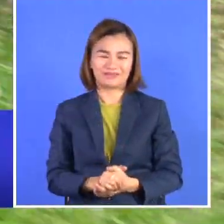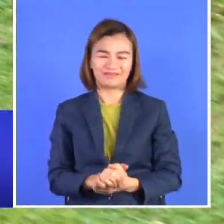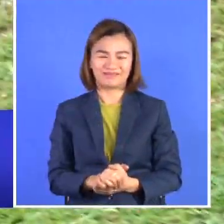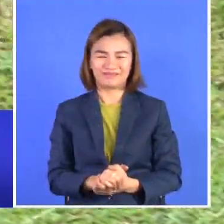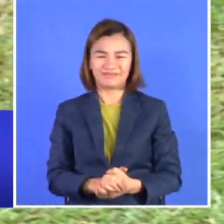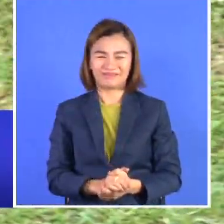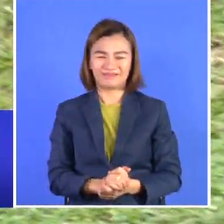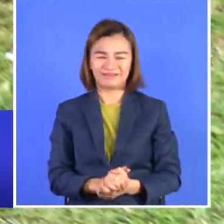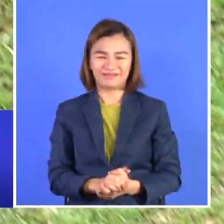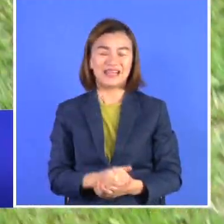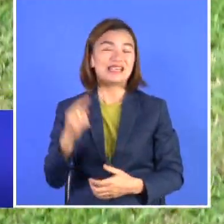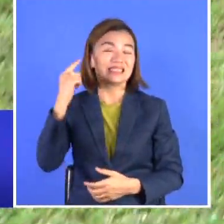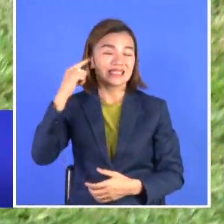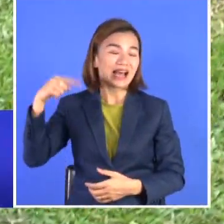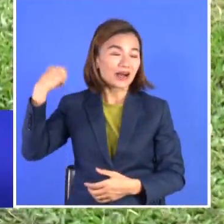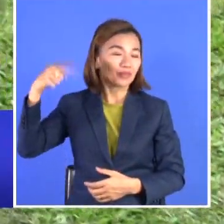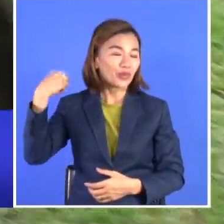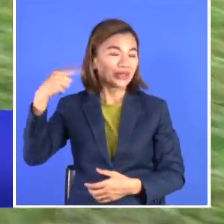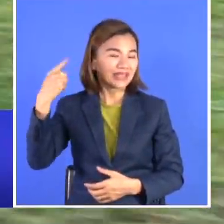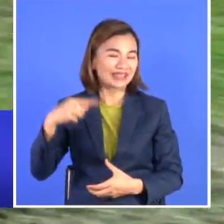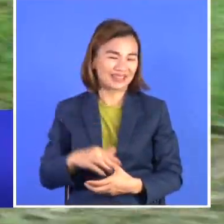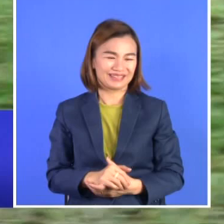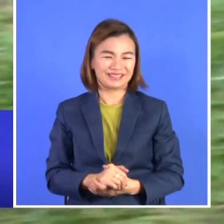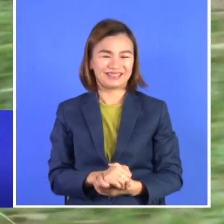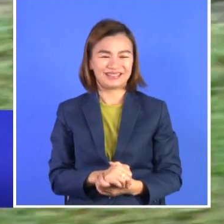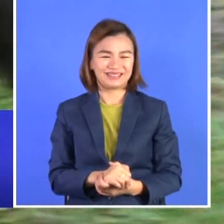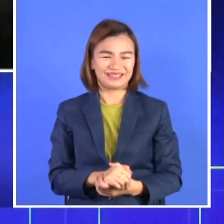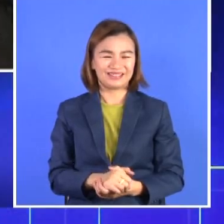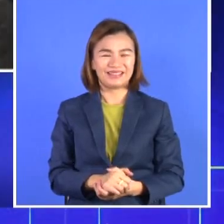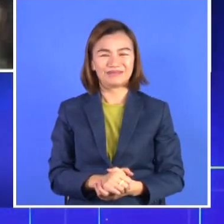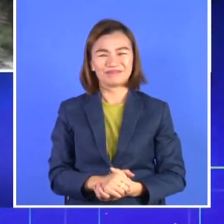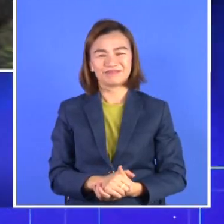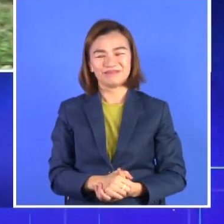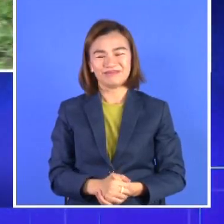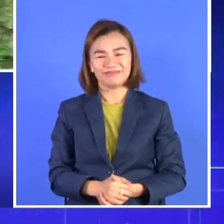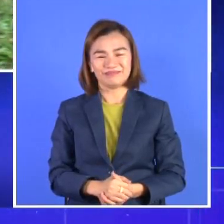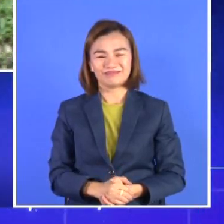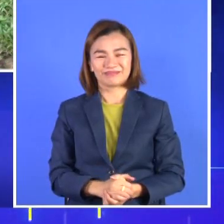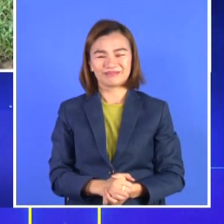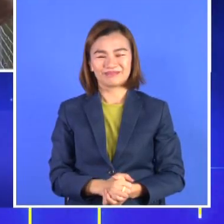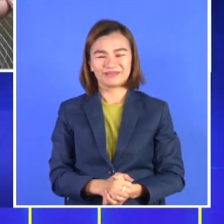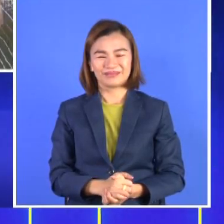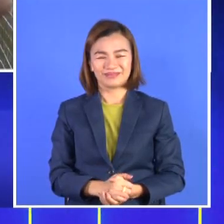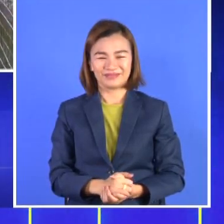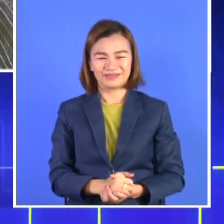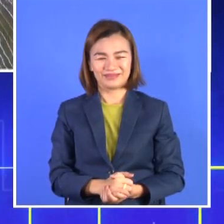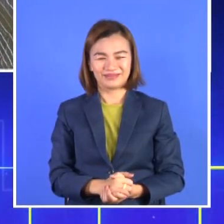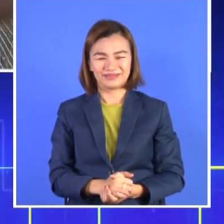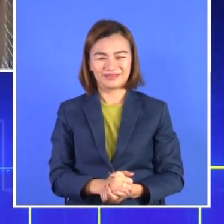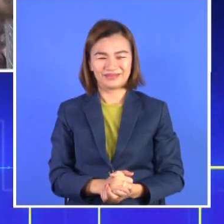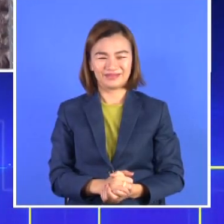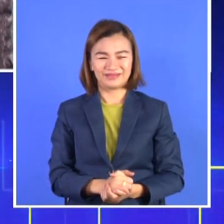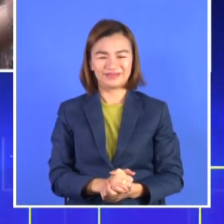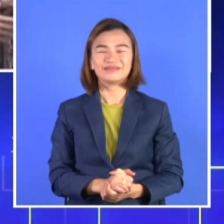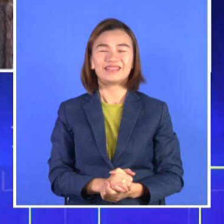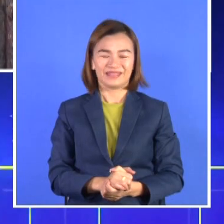จอเสียงอ่อนเสียงหวานนี่เนี่ยปบมือทันทีเนี่ยถ้าเป็นคนก็เลี้ยวเข้าคาราโอเกะแล้วเน ี่ยแ